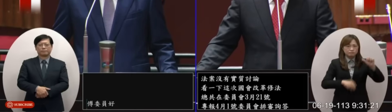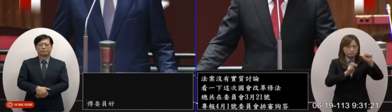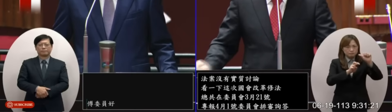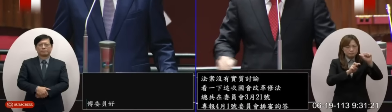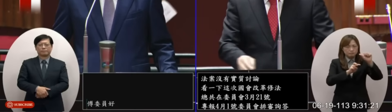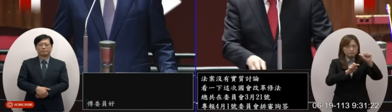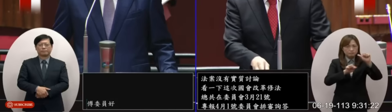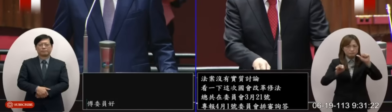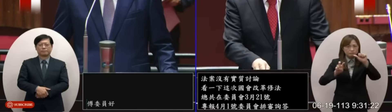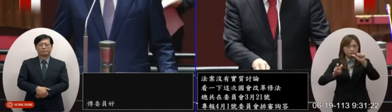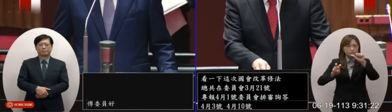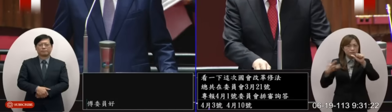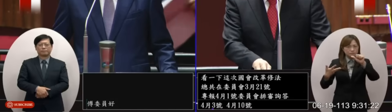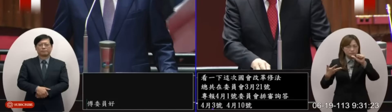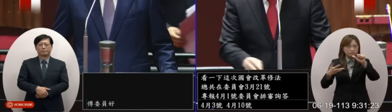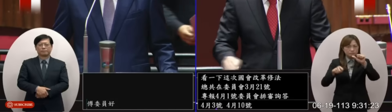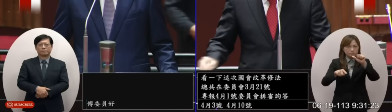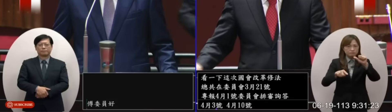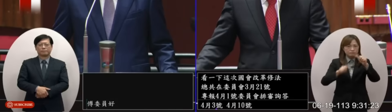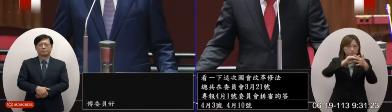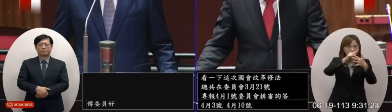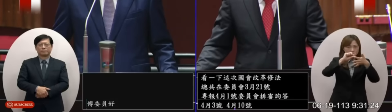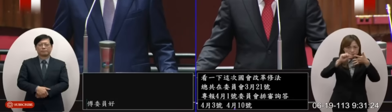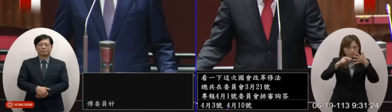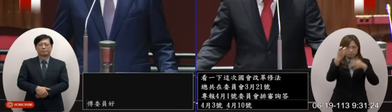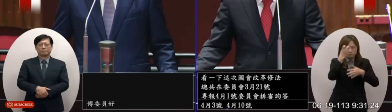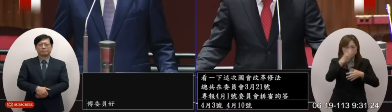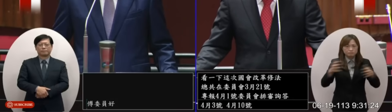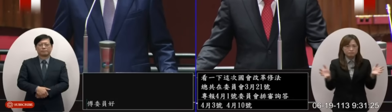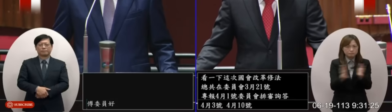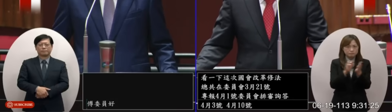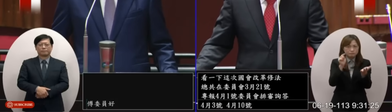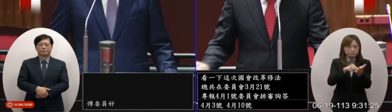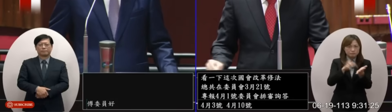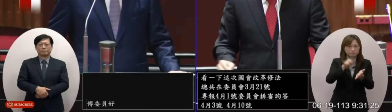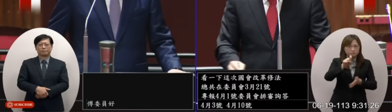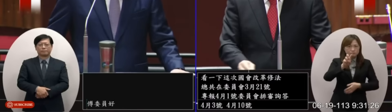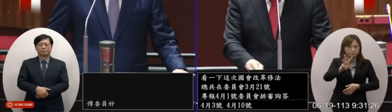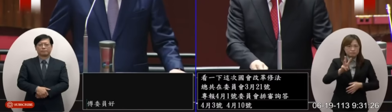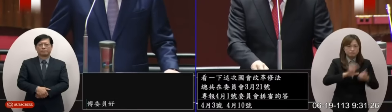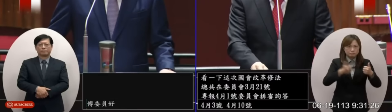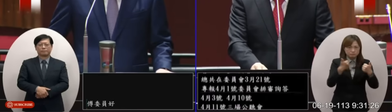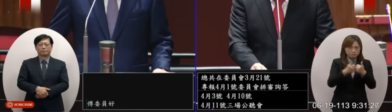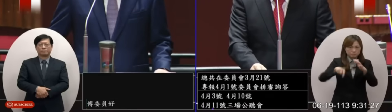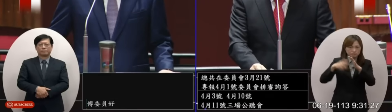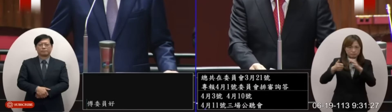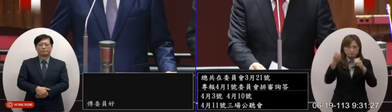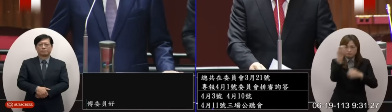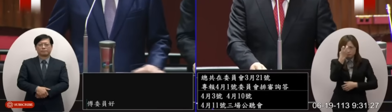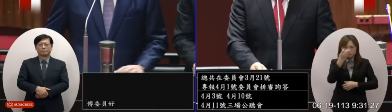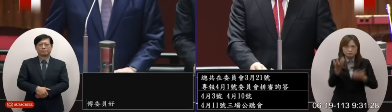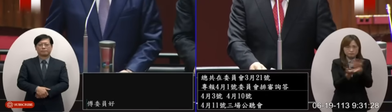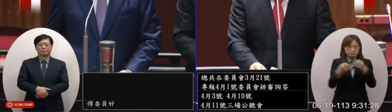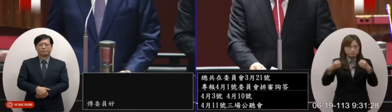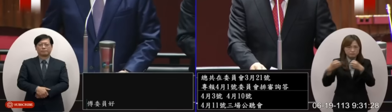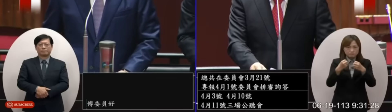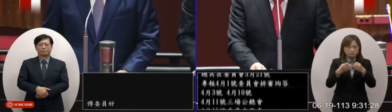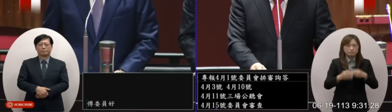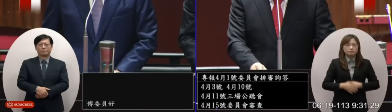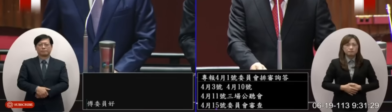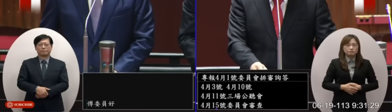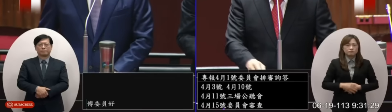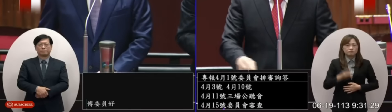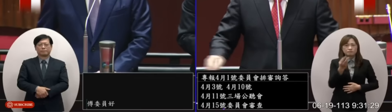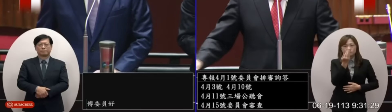5月17号、21号、24号、28号院会逐条审查。经过13次的院会及委员会的审查及协商，才